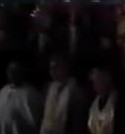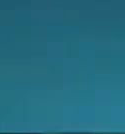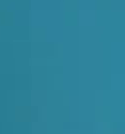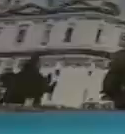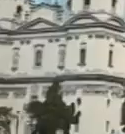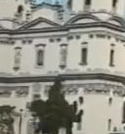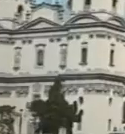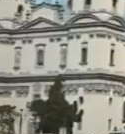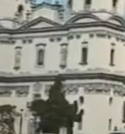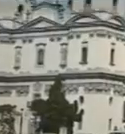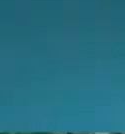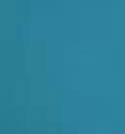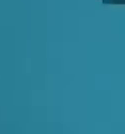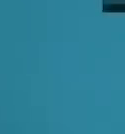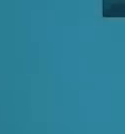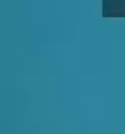Музика